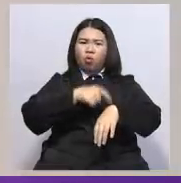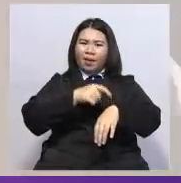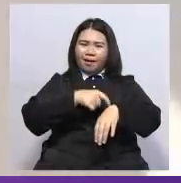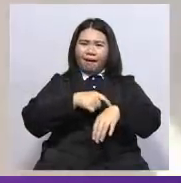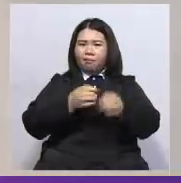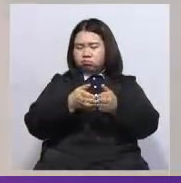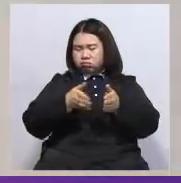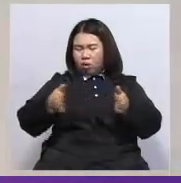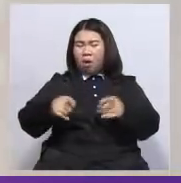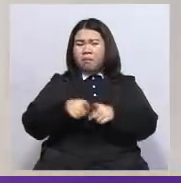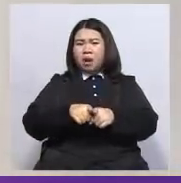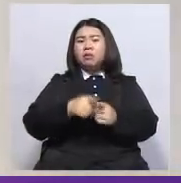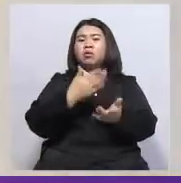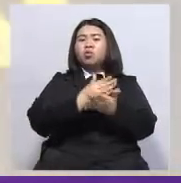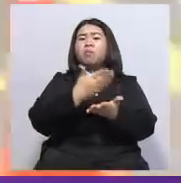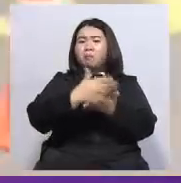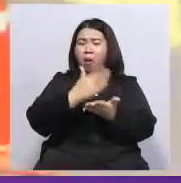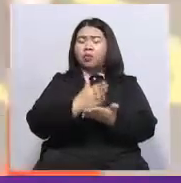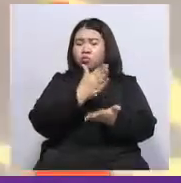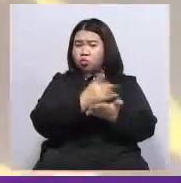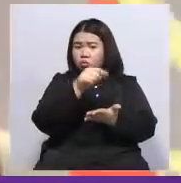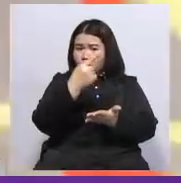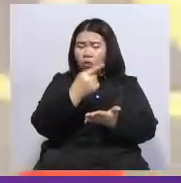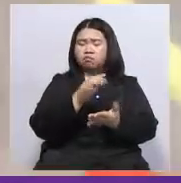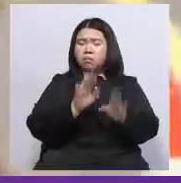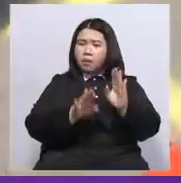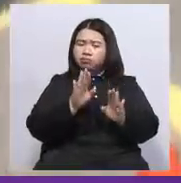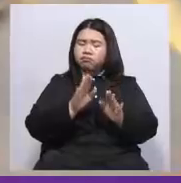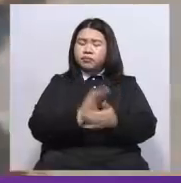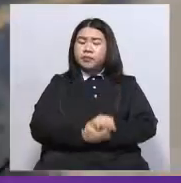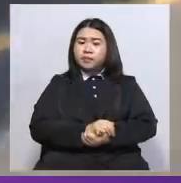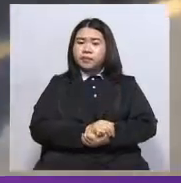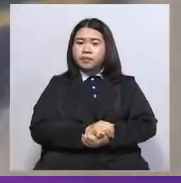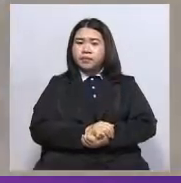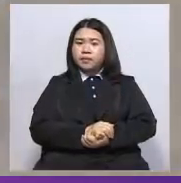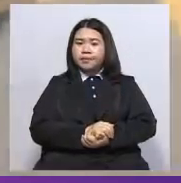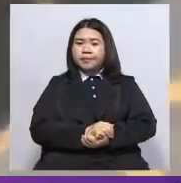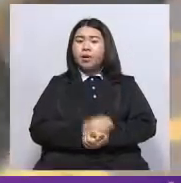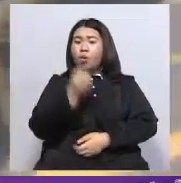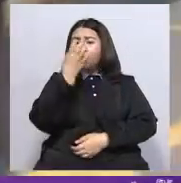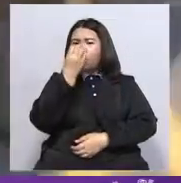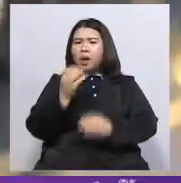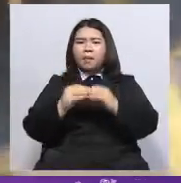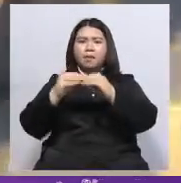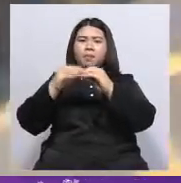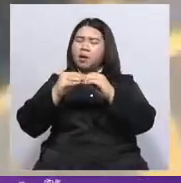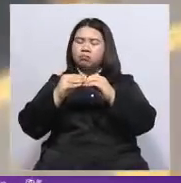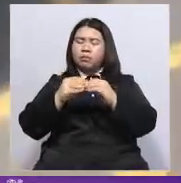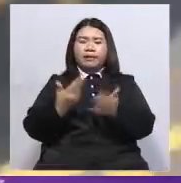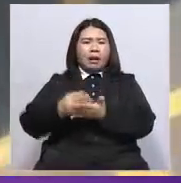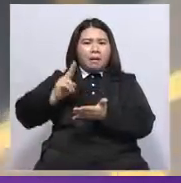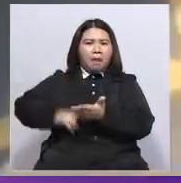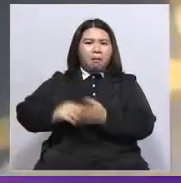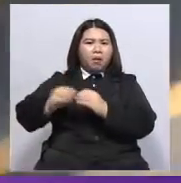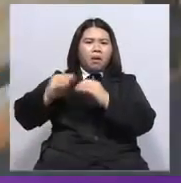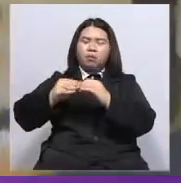การพักชำระหนี้นะคะไม่ว่าจะเป็นในเรื่องของการลดดอกเบี้ยค่าปรับนะคะซึ่ง